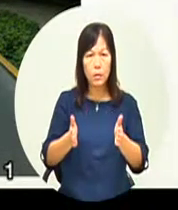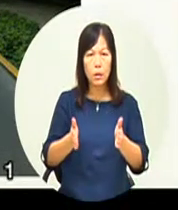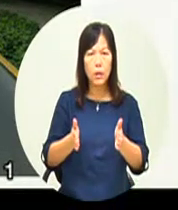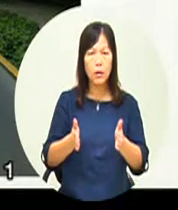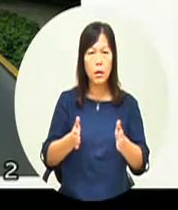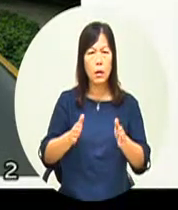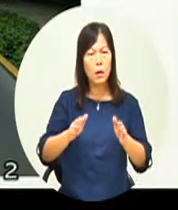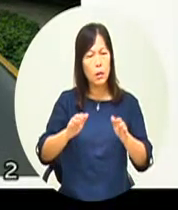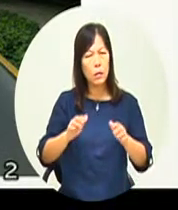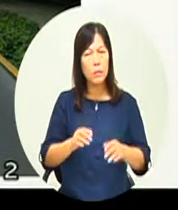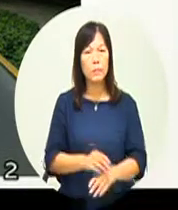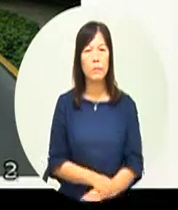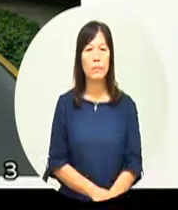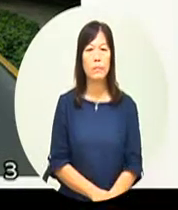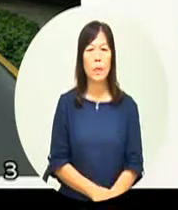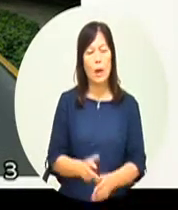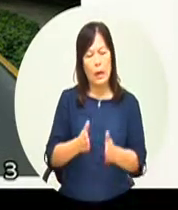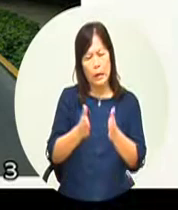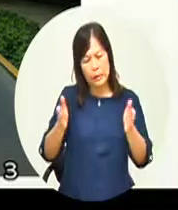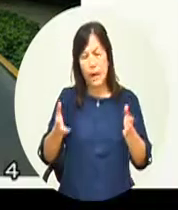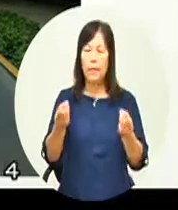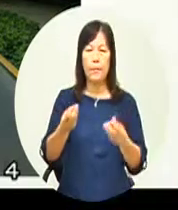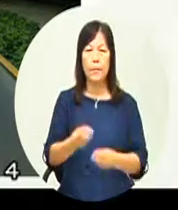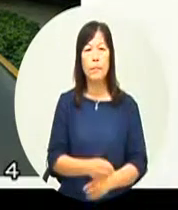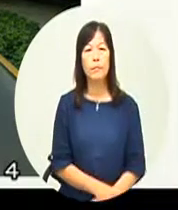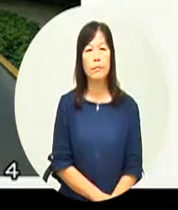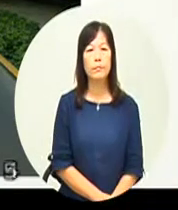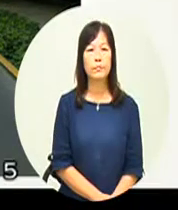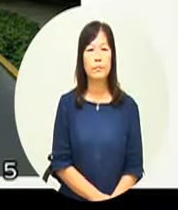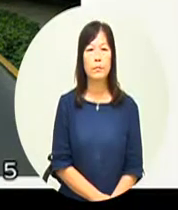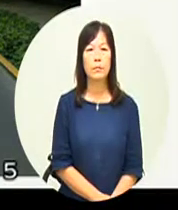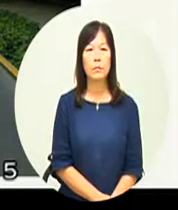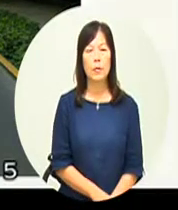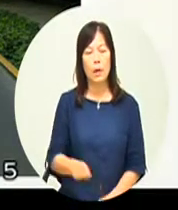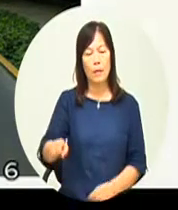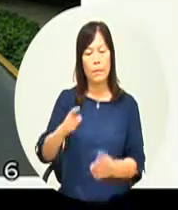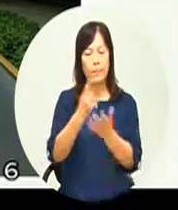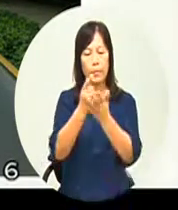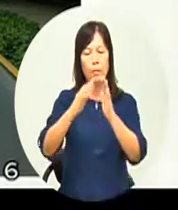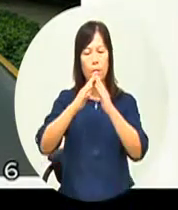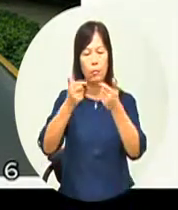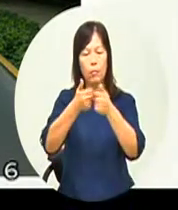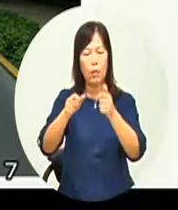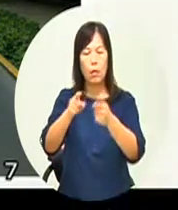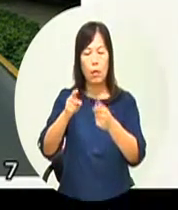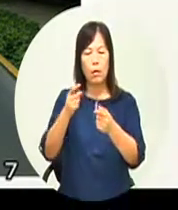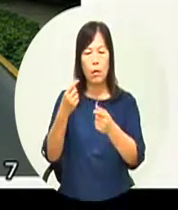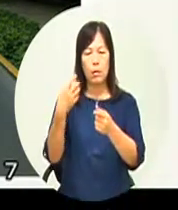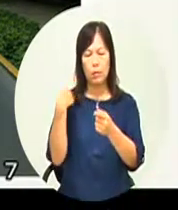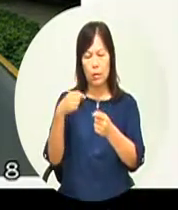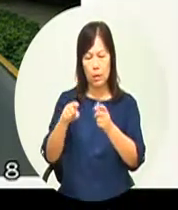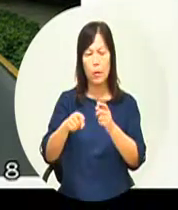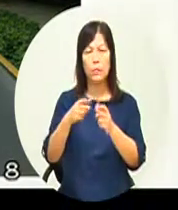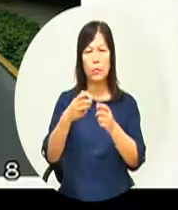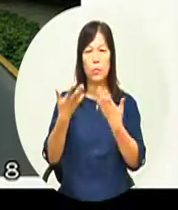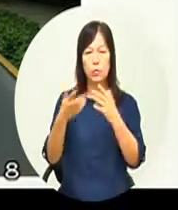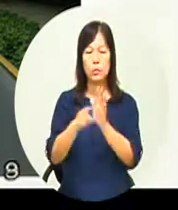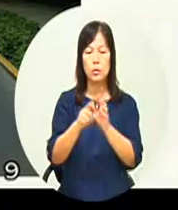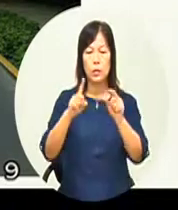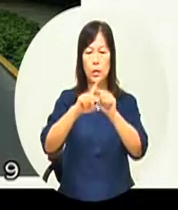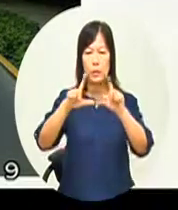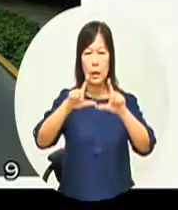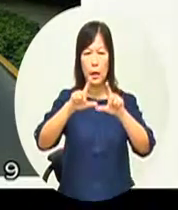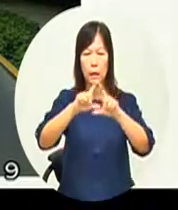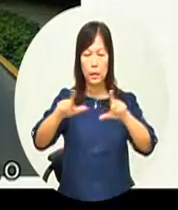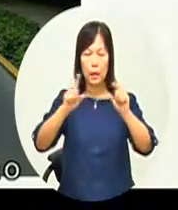其实是不是很大的。那我想在地的议员大家都很清楚，那大中高架桥长